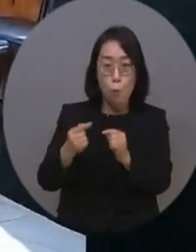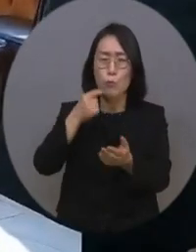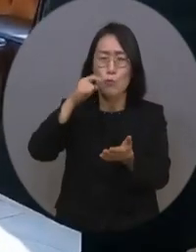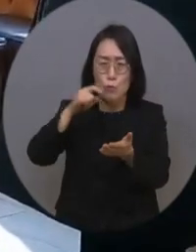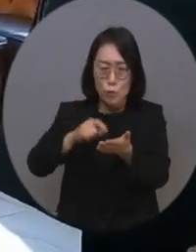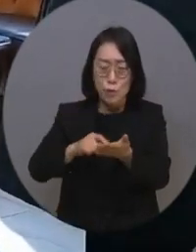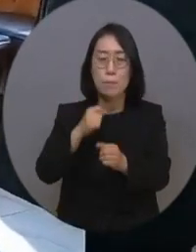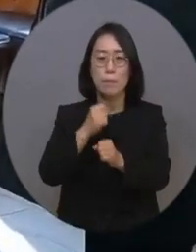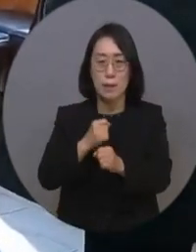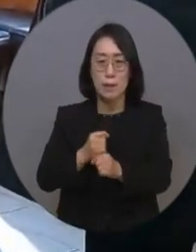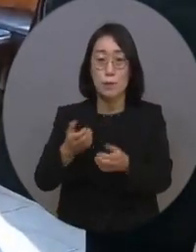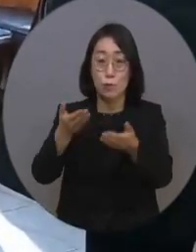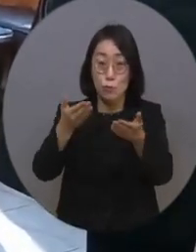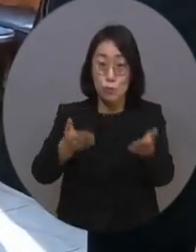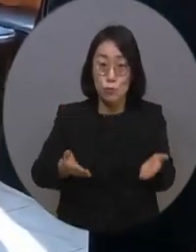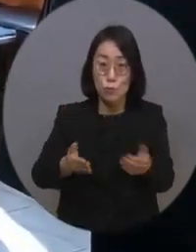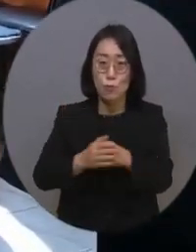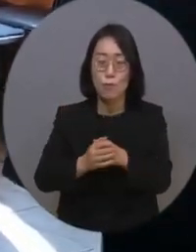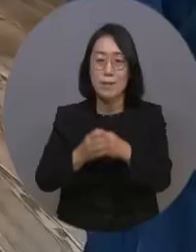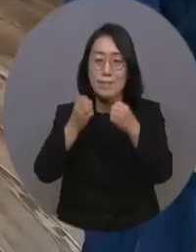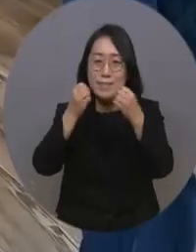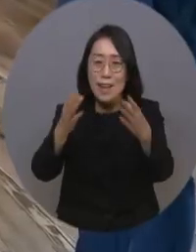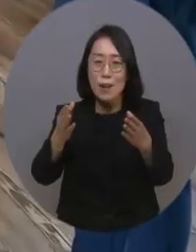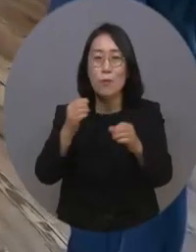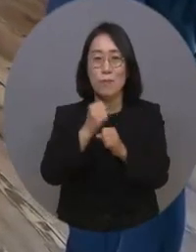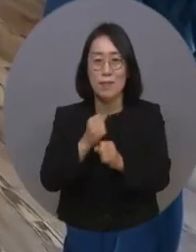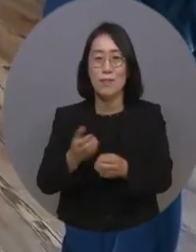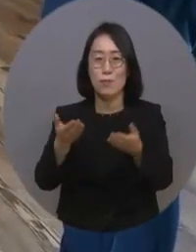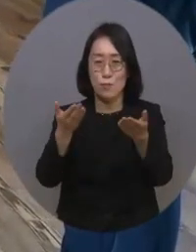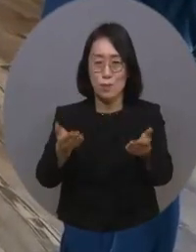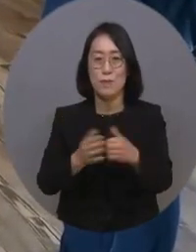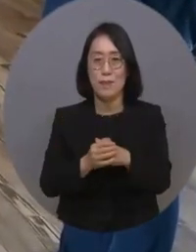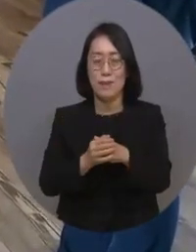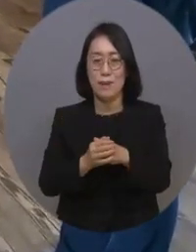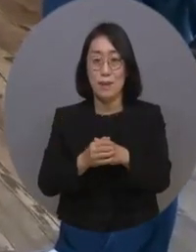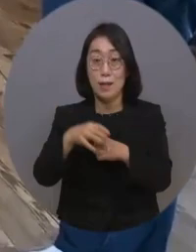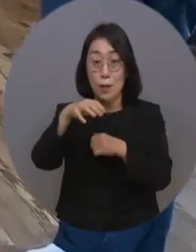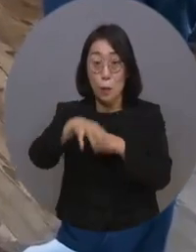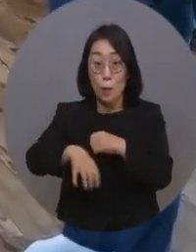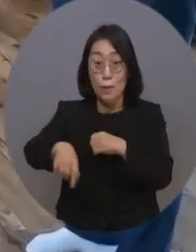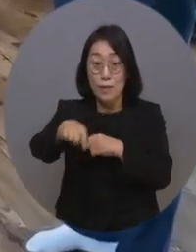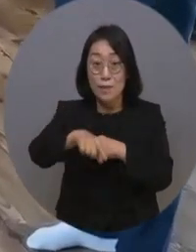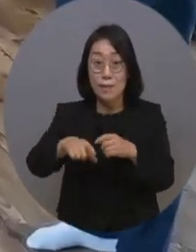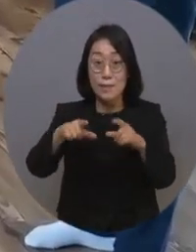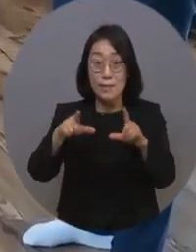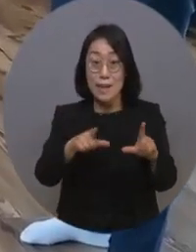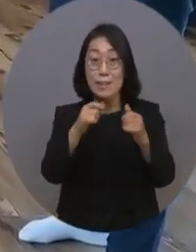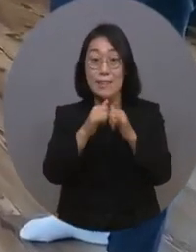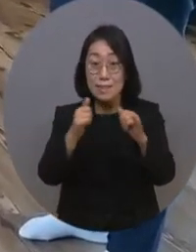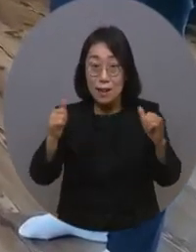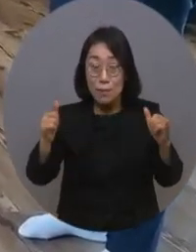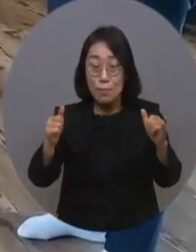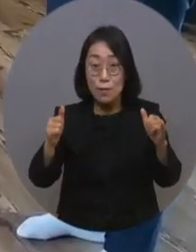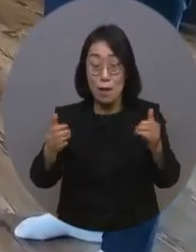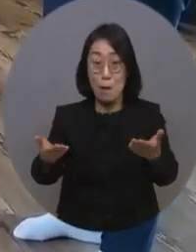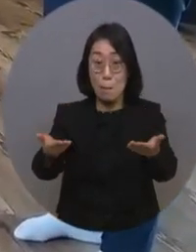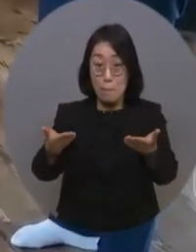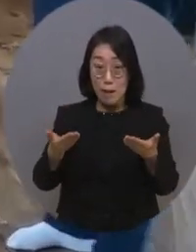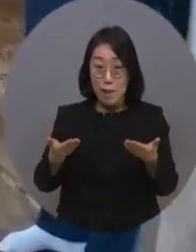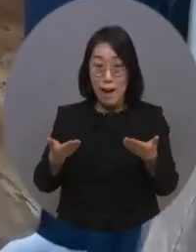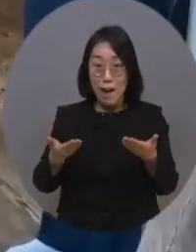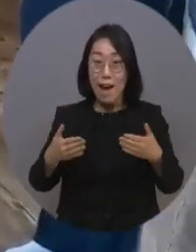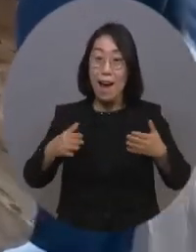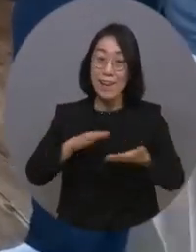작품으로 기부자의 아이디어가 돋보입니다 해당 거주시설 입주자들은 기부받은 장비 앞에서 게임을